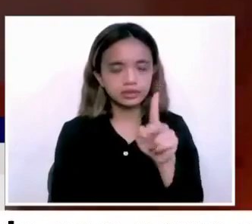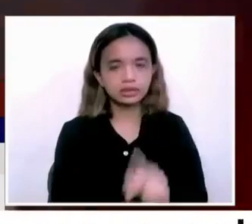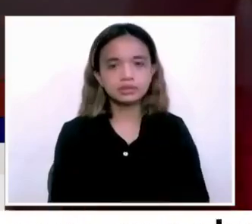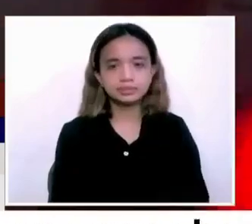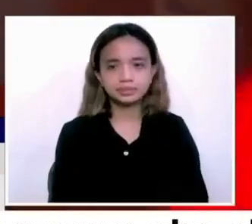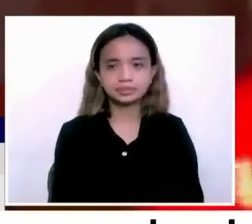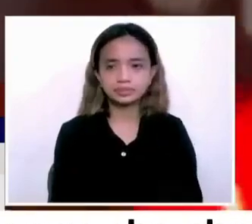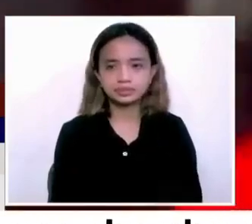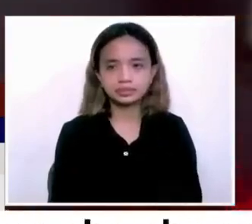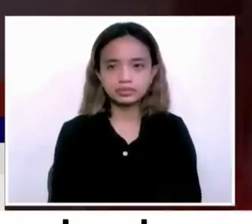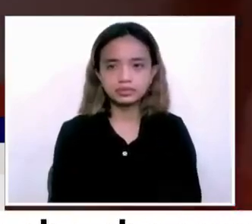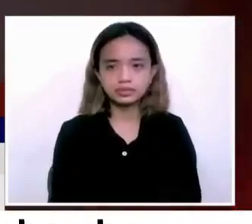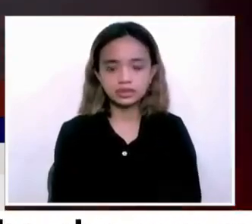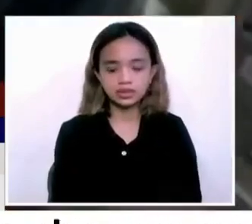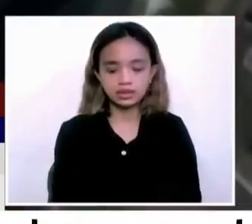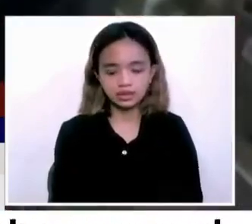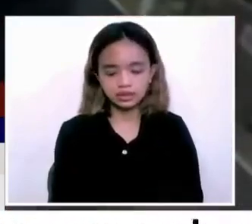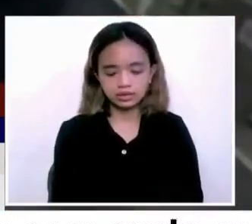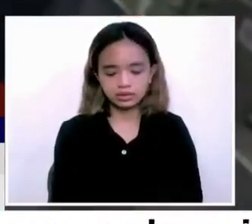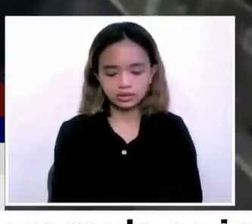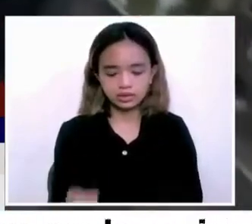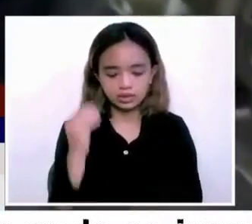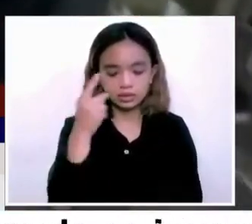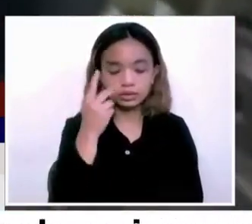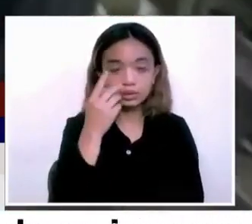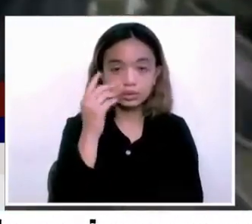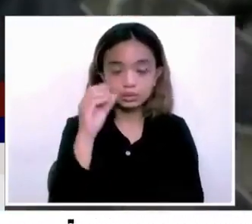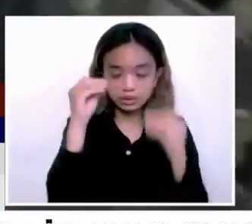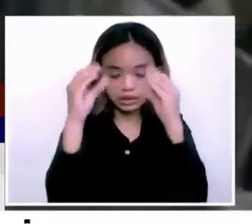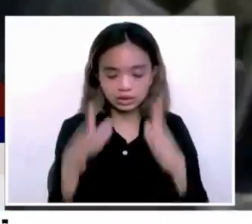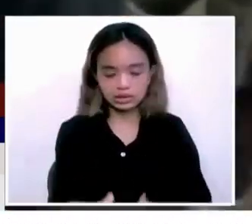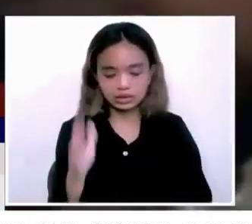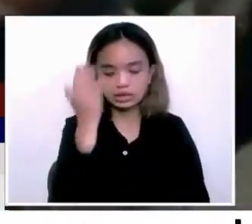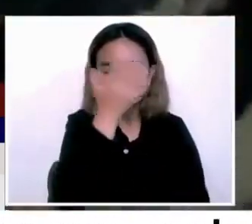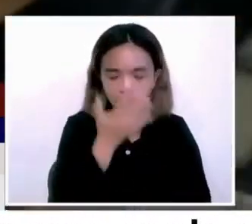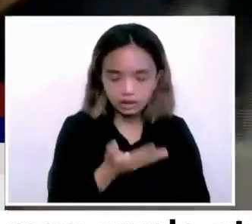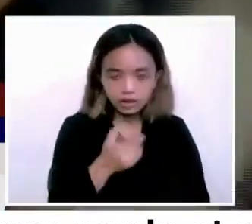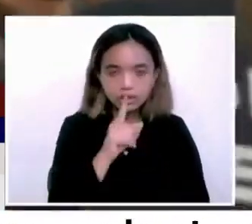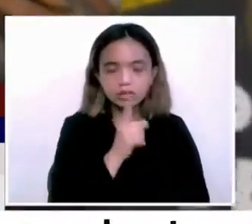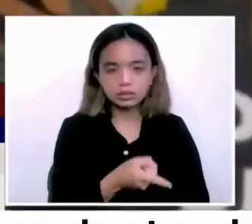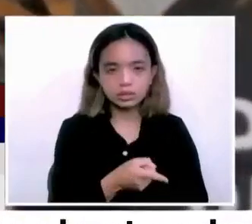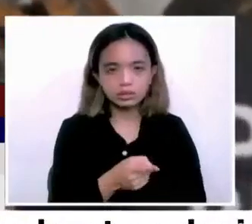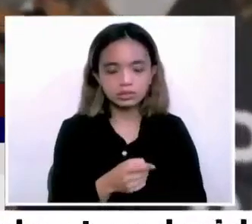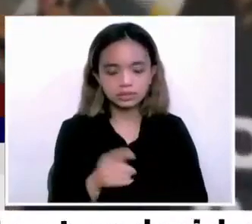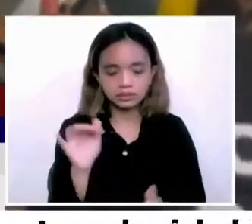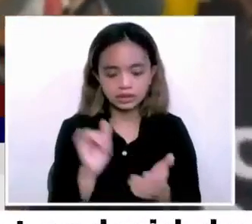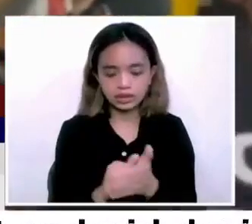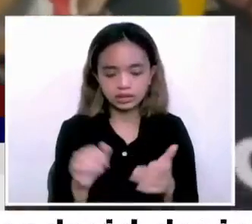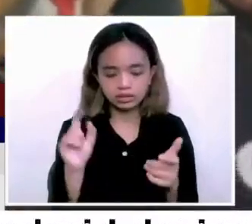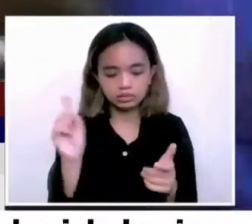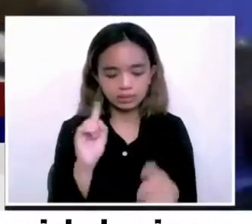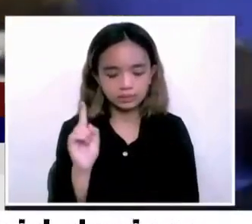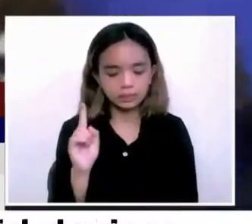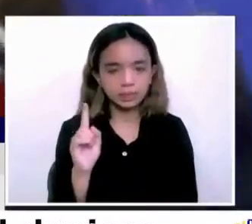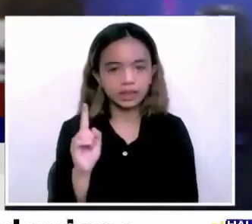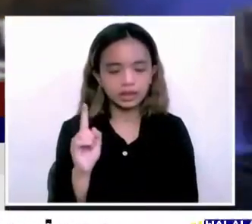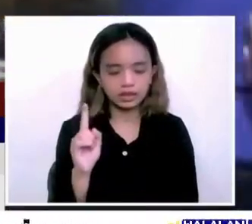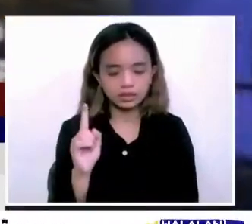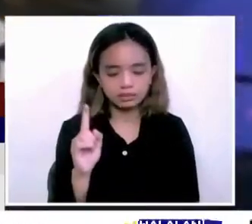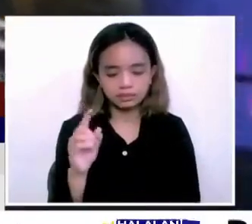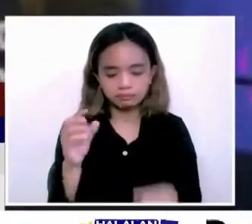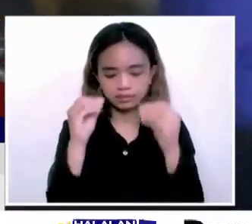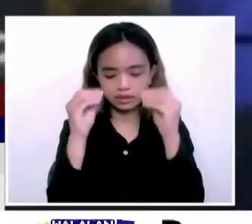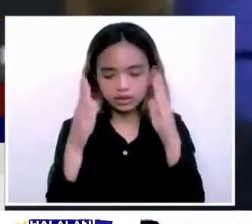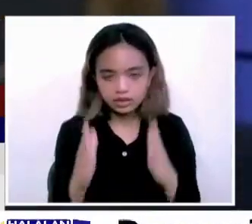yung nahimatay na teacher, ano, marahil talagang iyan ang sakripisyo talaga ng mga guro, ano,